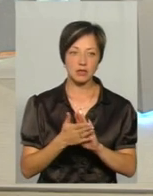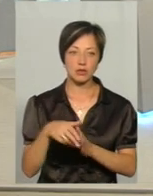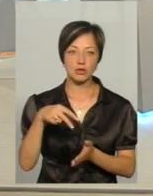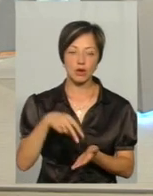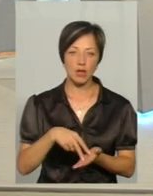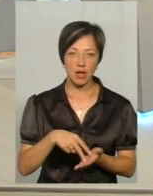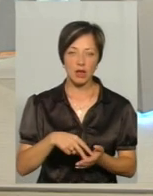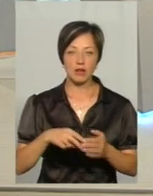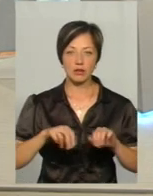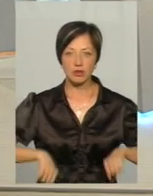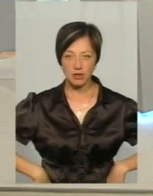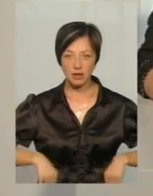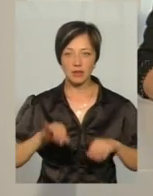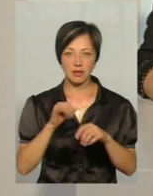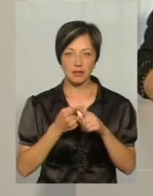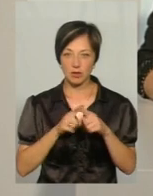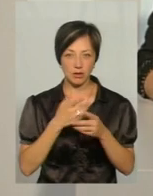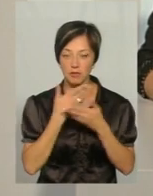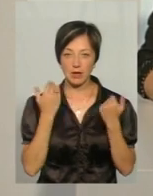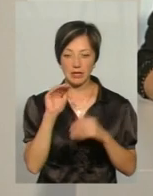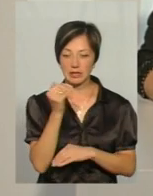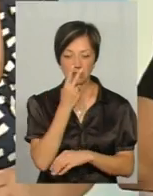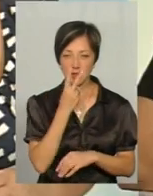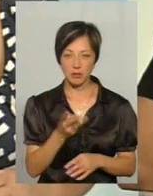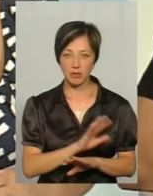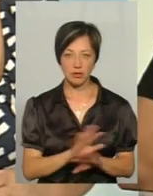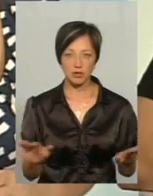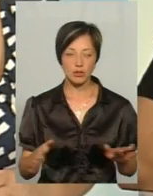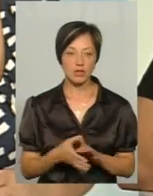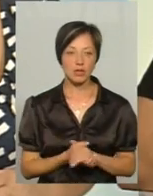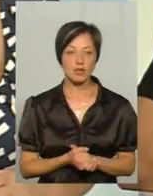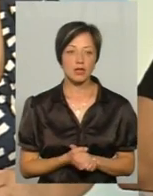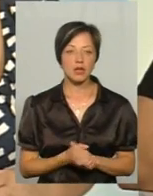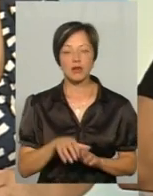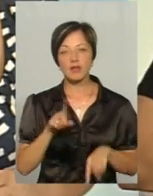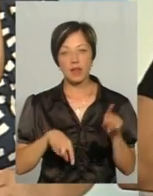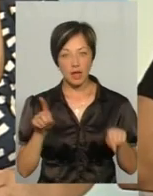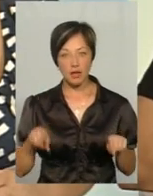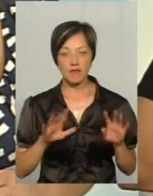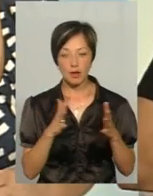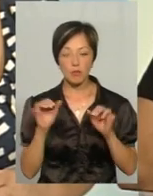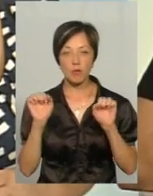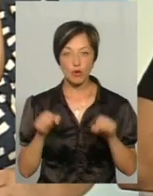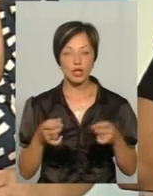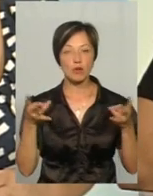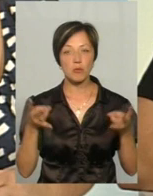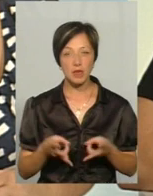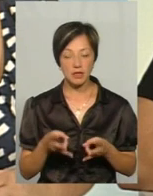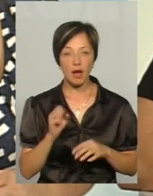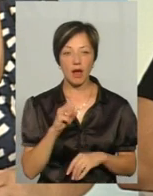стояти, руки за голову, її так, немає? Немає. Таких. Ну, якби в деяких випадках вона може і необхідна,